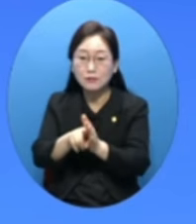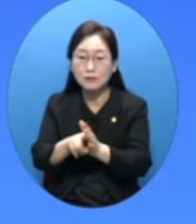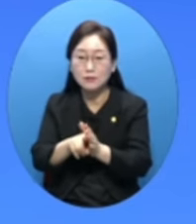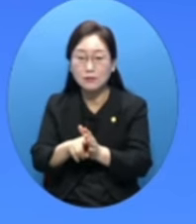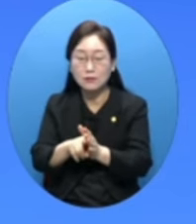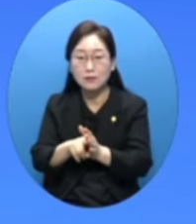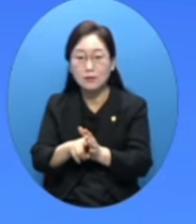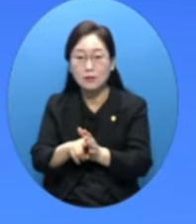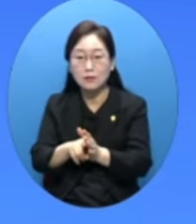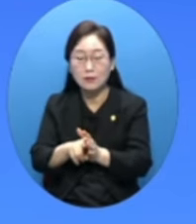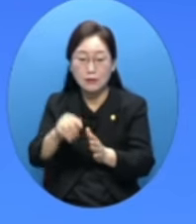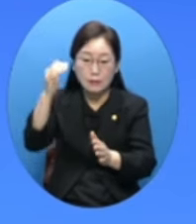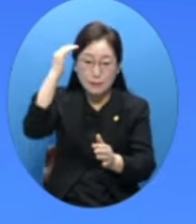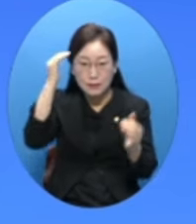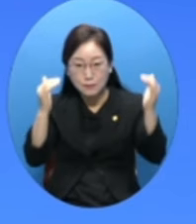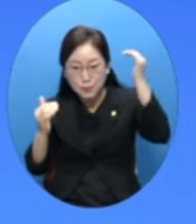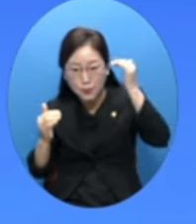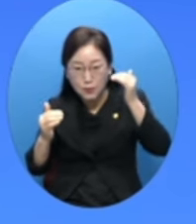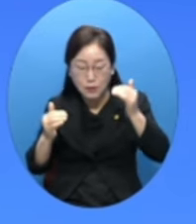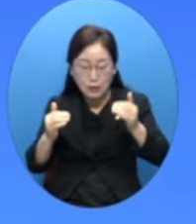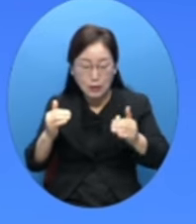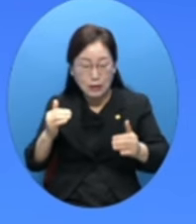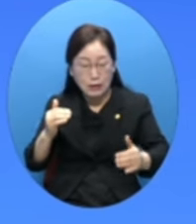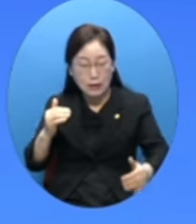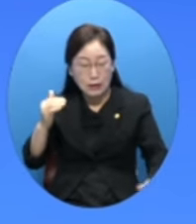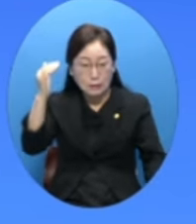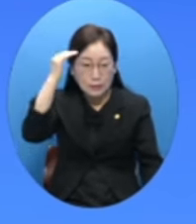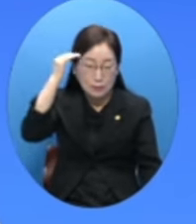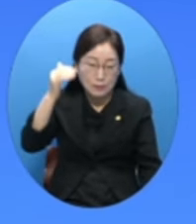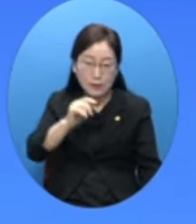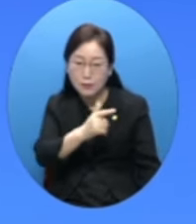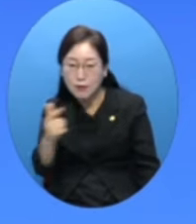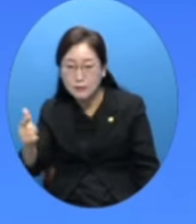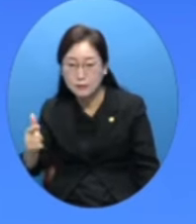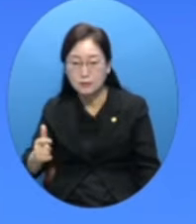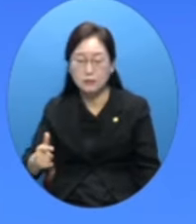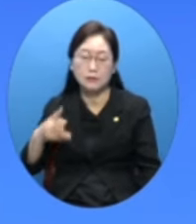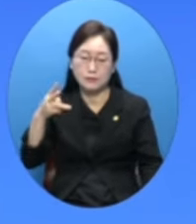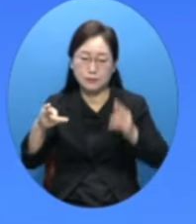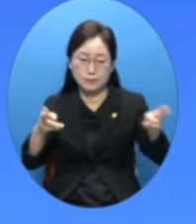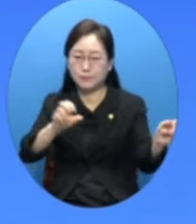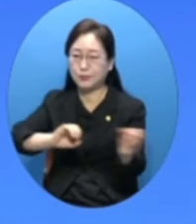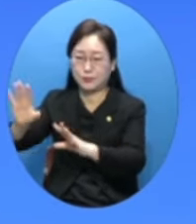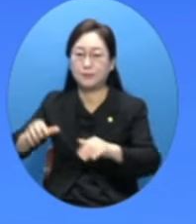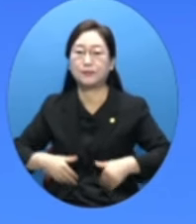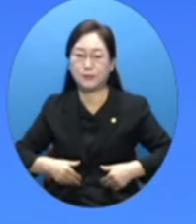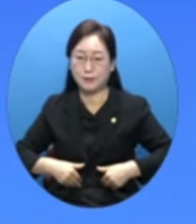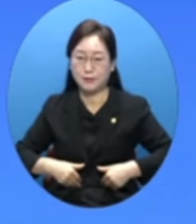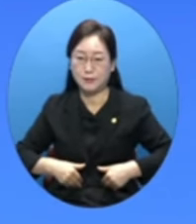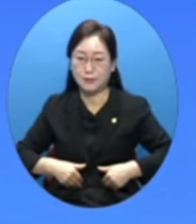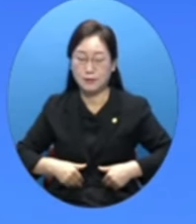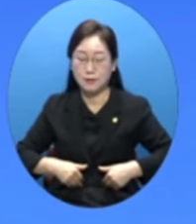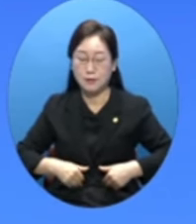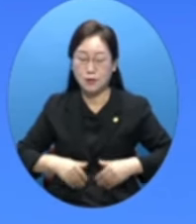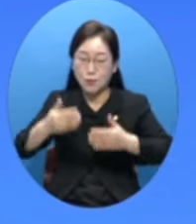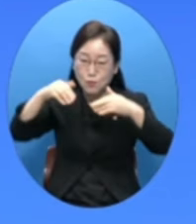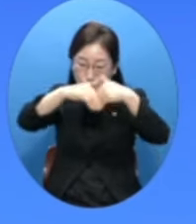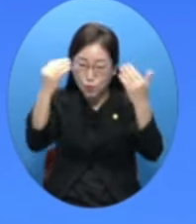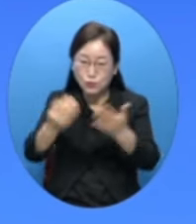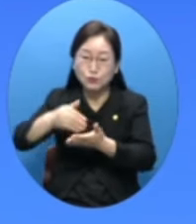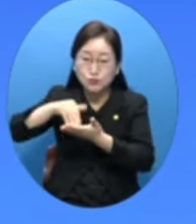믿음의 경주를 방해하는 모든 무겁고 거창스러운 것을 다 내려놓아야 합니다. 성경은 모든 무거운